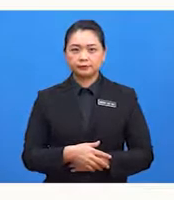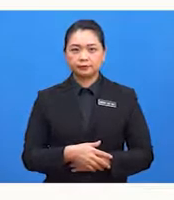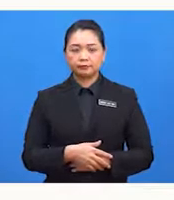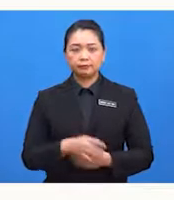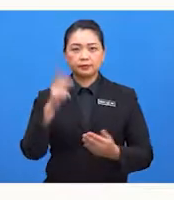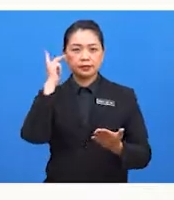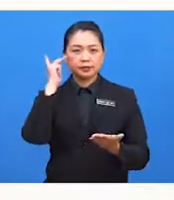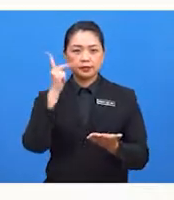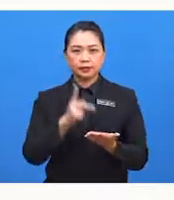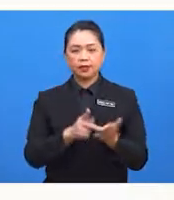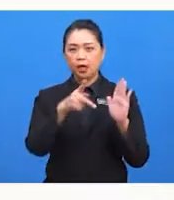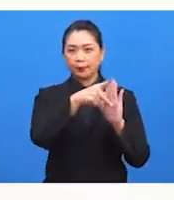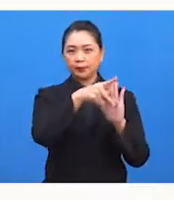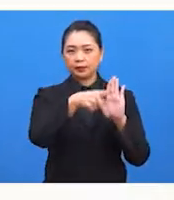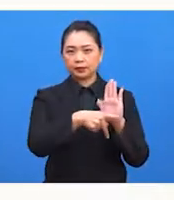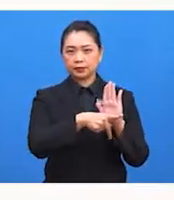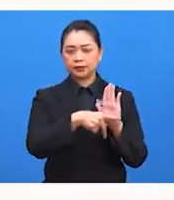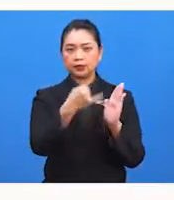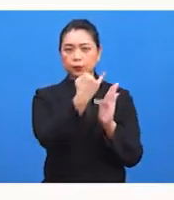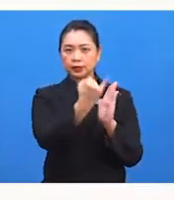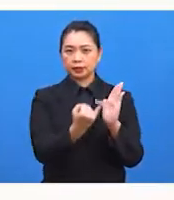mengenali prinsip lukisan.